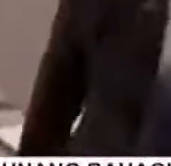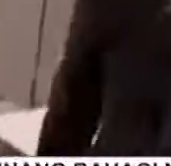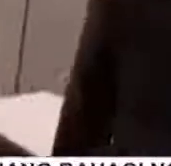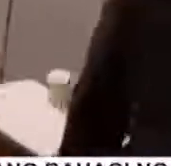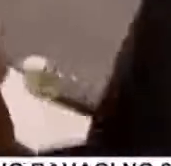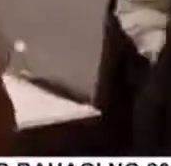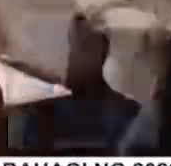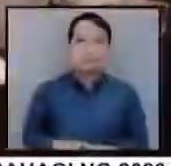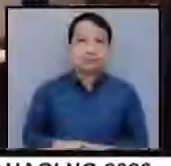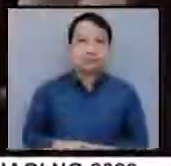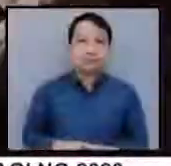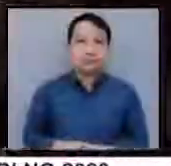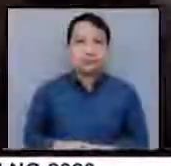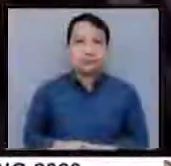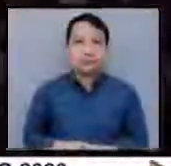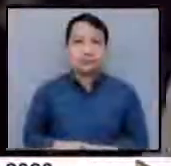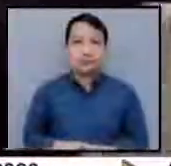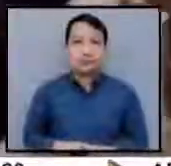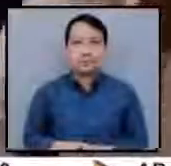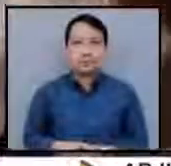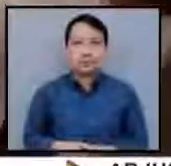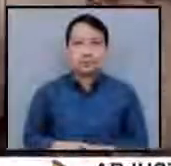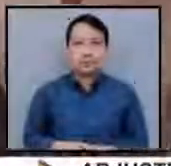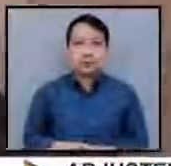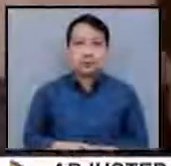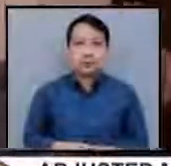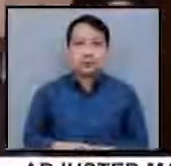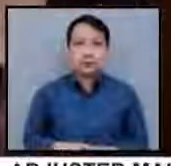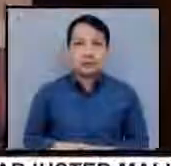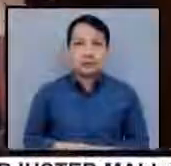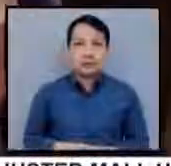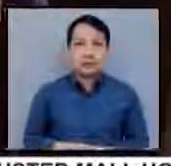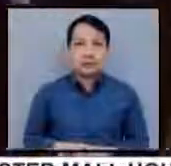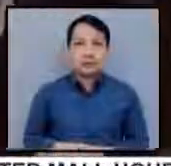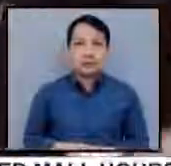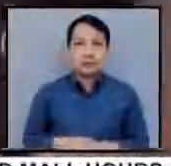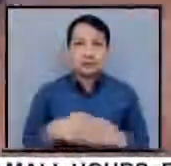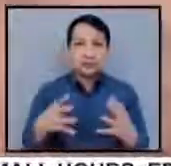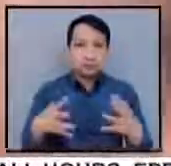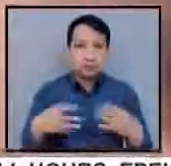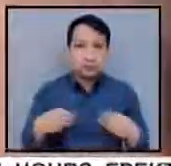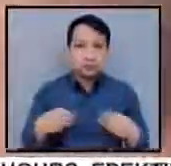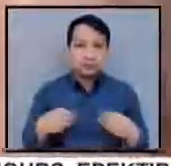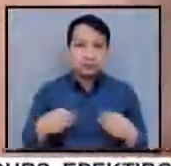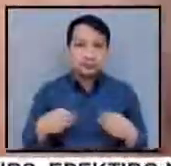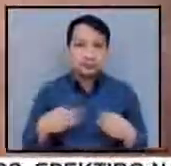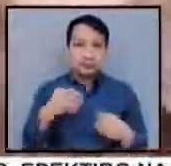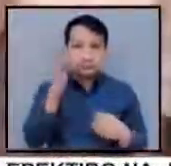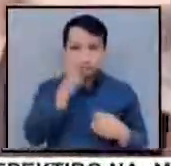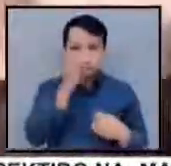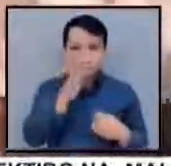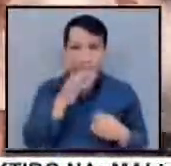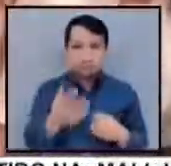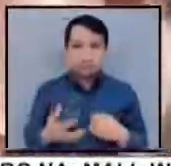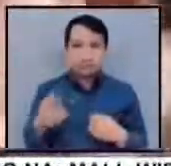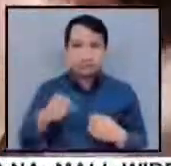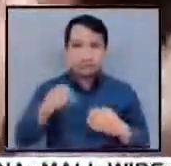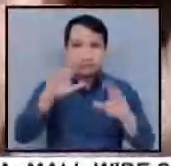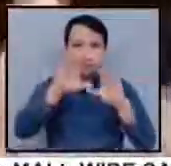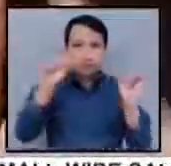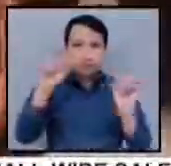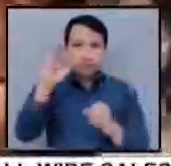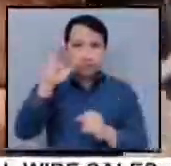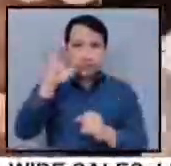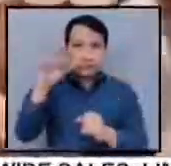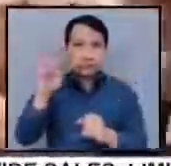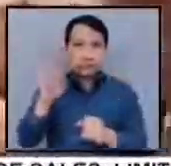Ang Tigre ng Norte! Mainit na sinalubong ng mga Pinoy sa Cambodia si Pangulong Ferdinand R. Marcos